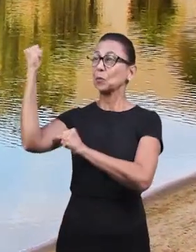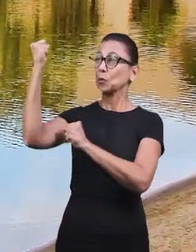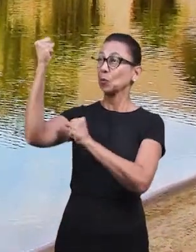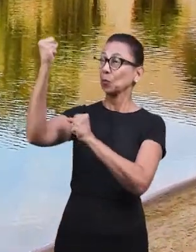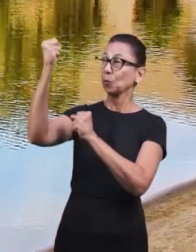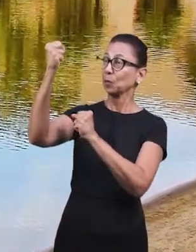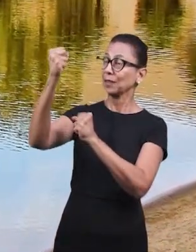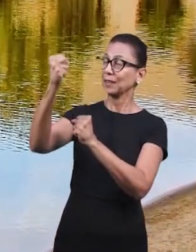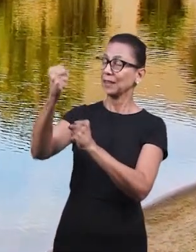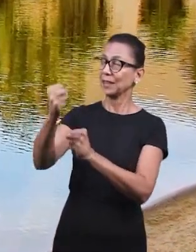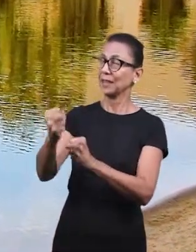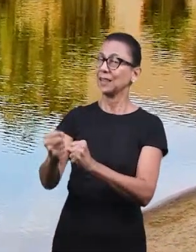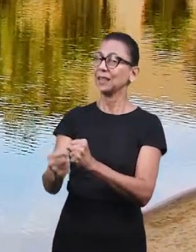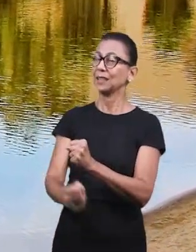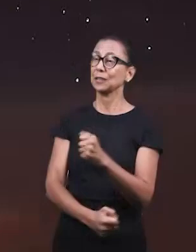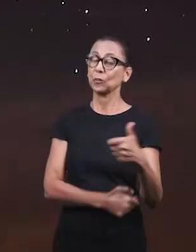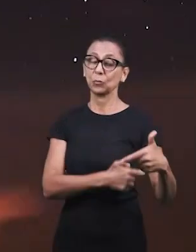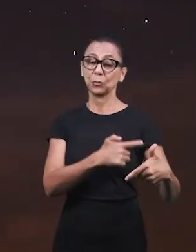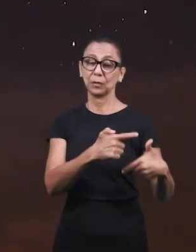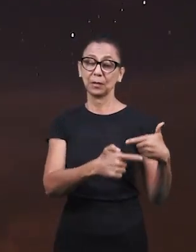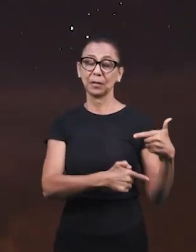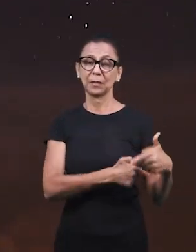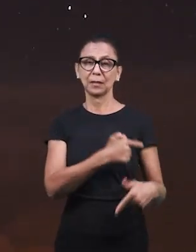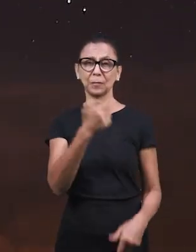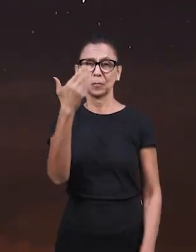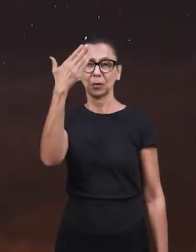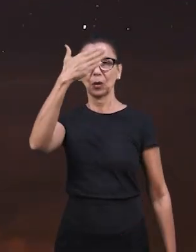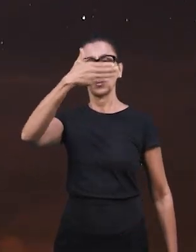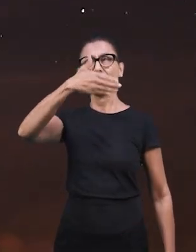И силою Твоею